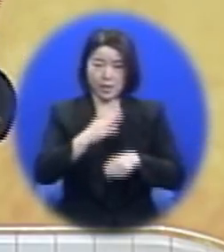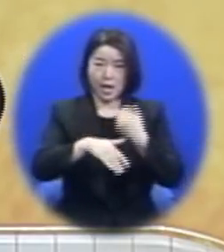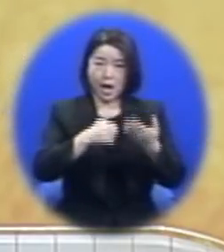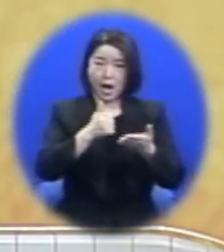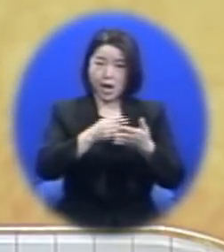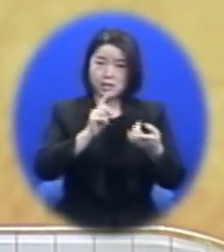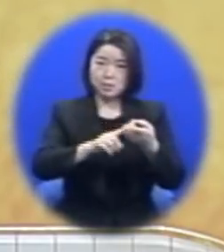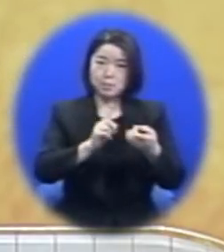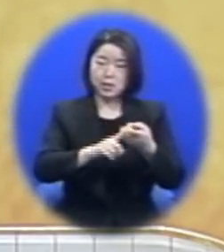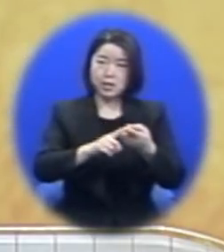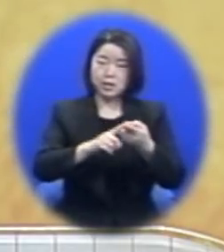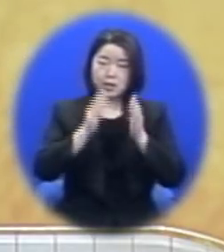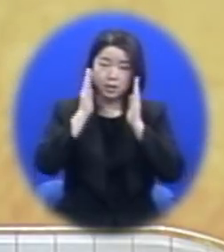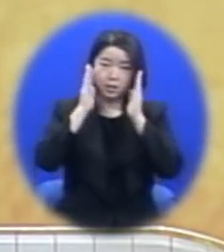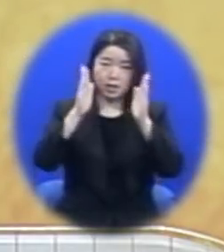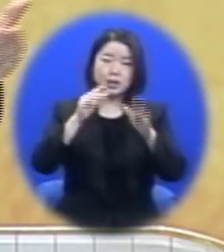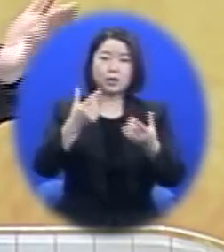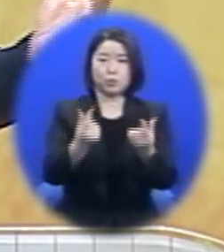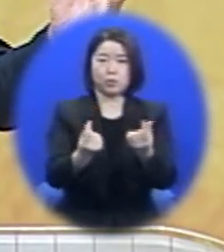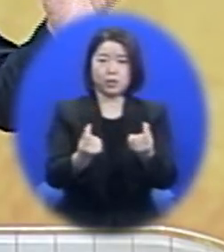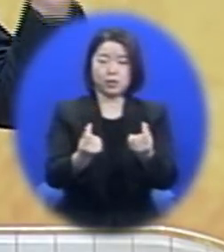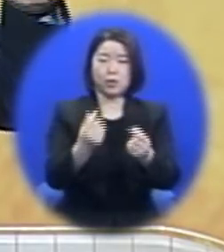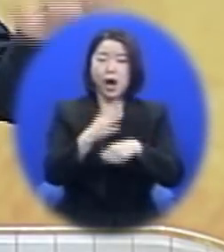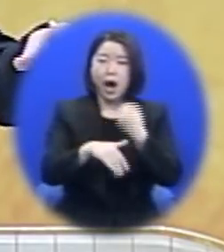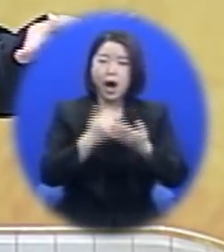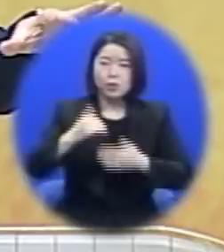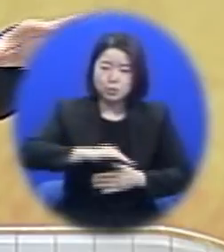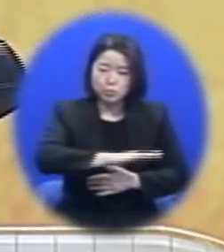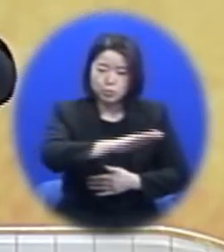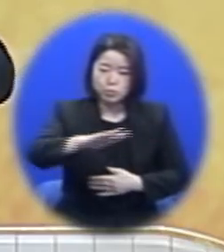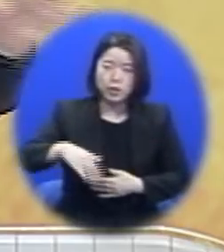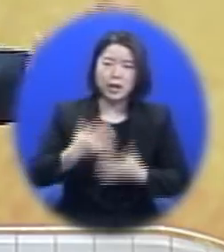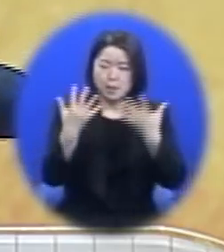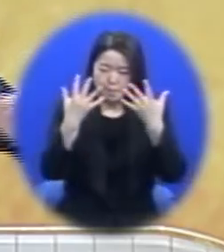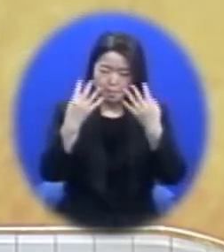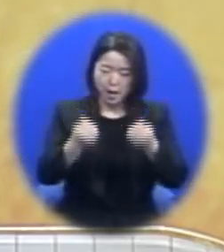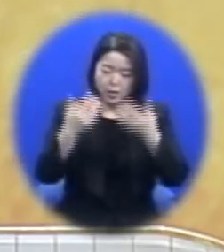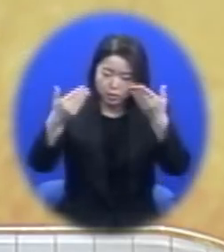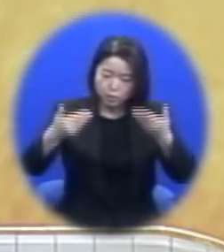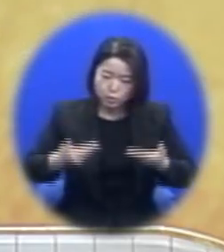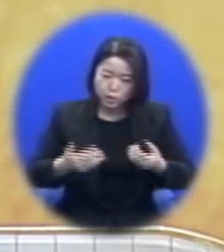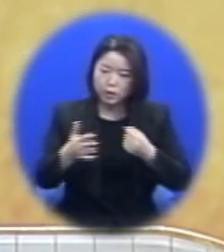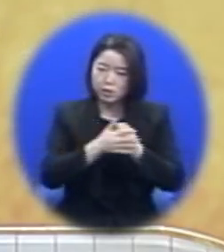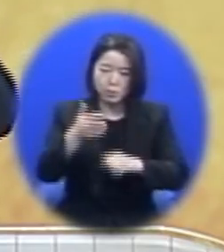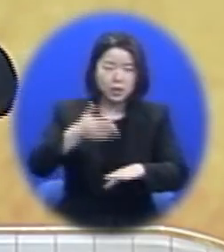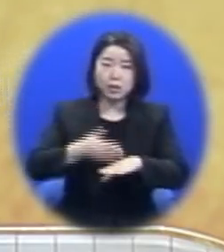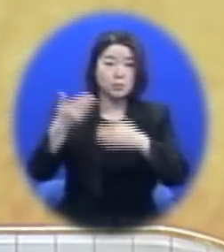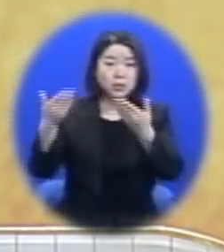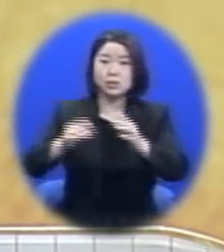하나님께 대해도 마찬가지예요. 하나님께서 우리에게 많은 것을 주셨기 때문에 감사하는 게 아닙니다.